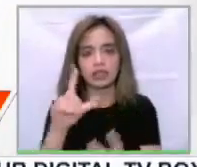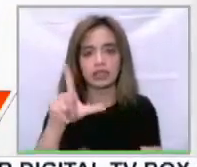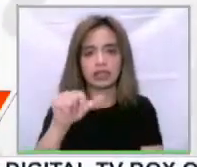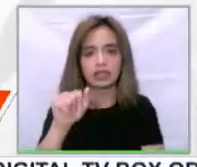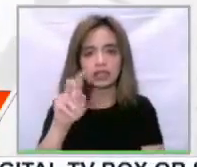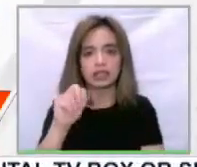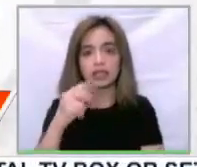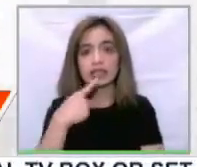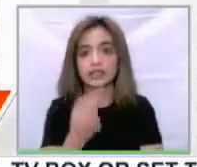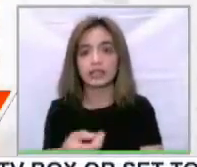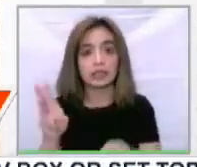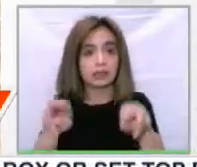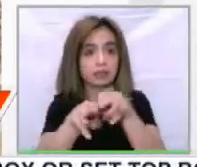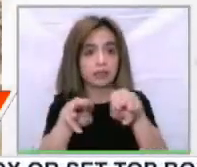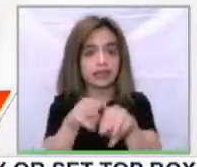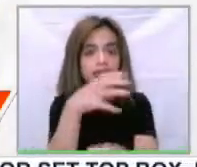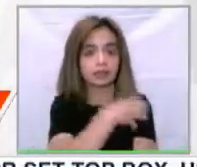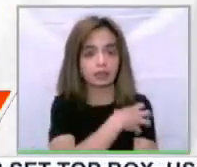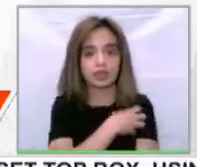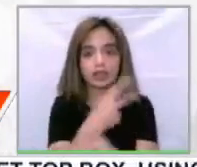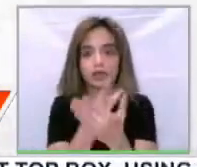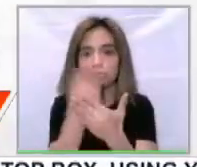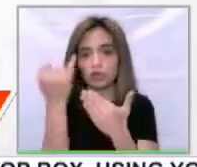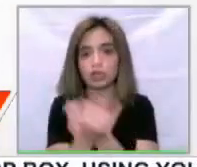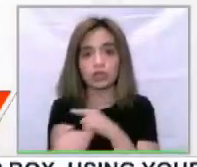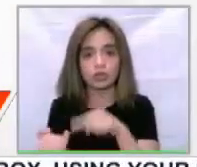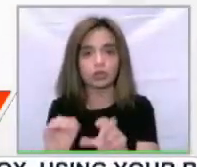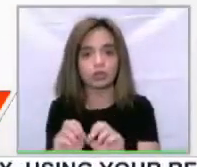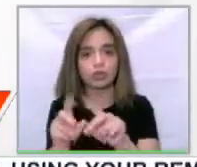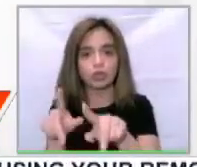Marikina Police, ang proyekto po ay isang oportunidad para